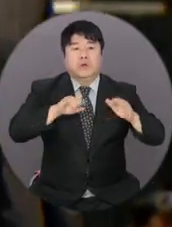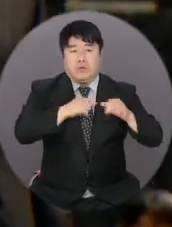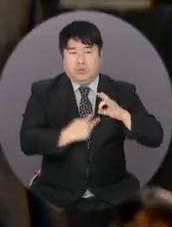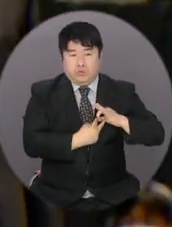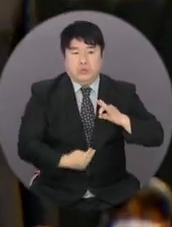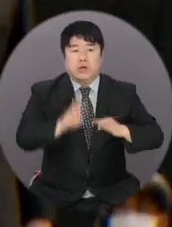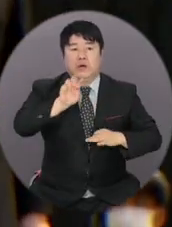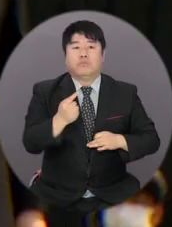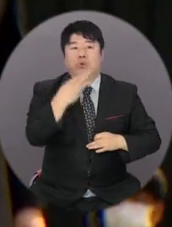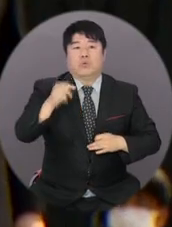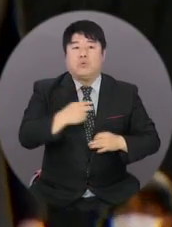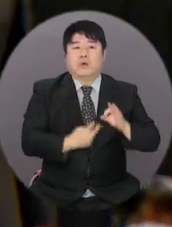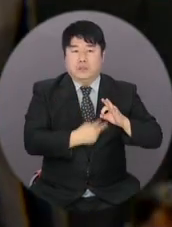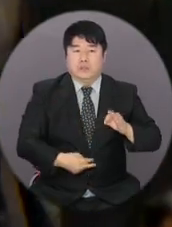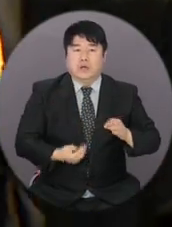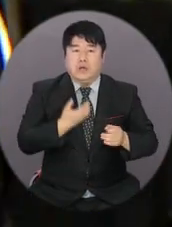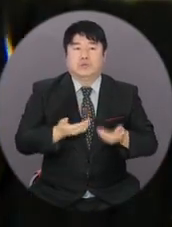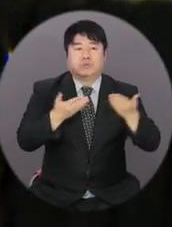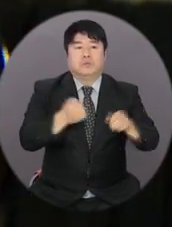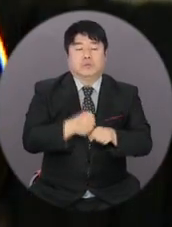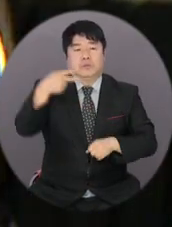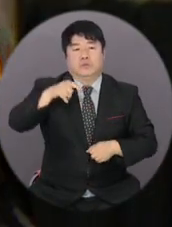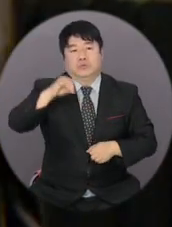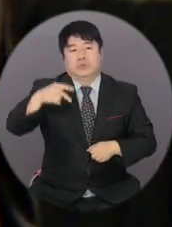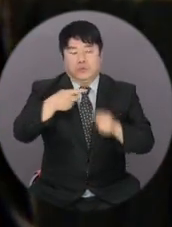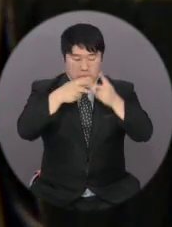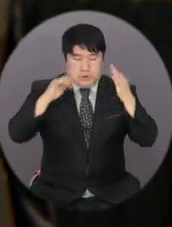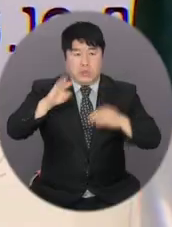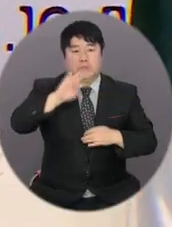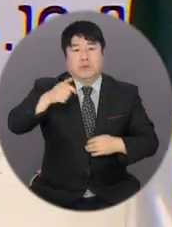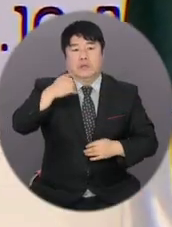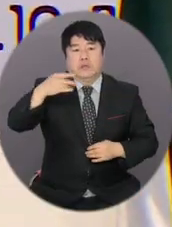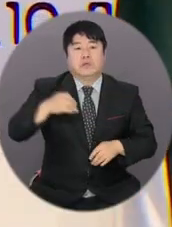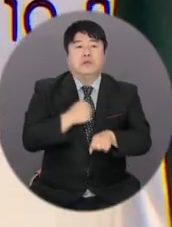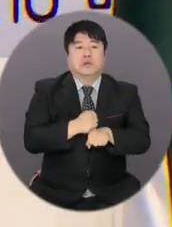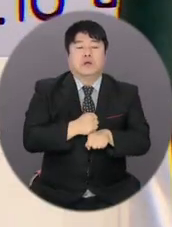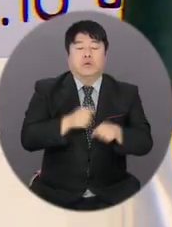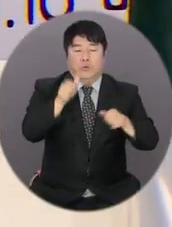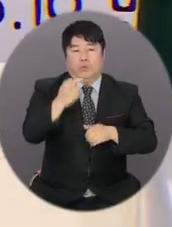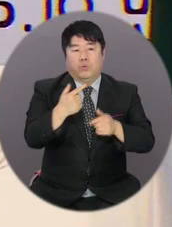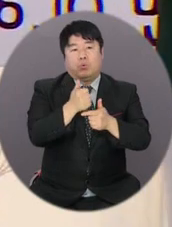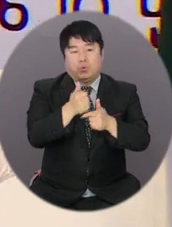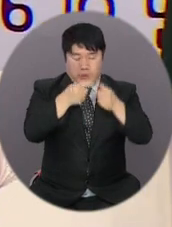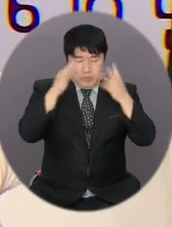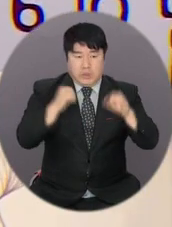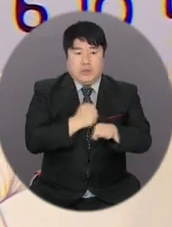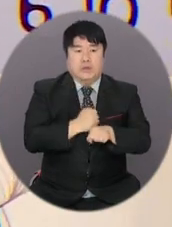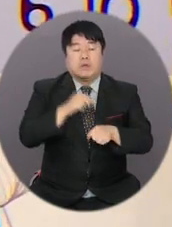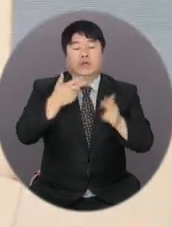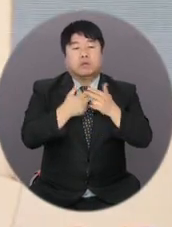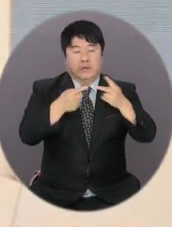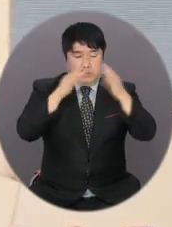수여했습니다. 이번에 훈장을 받은 숭실대생 박내전 열사와 호남대생 표정두 열사, 전남대생 박환현